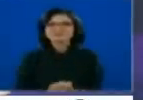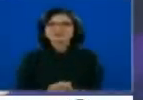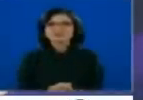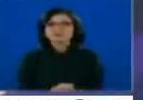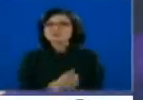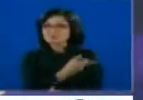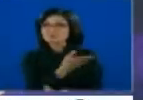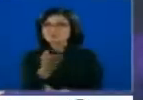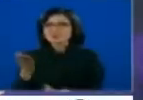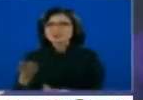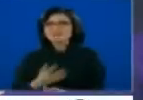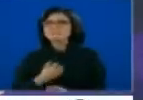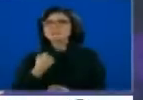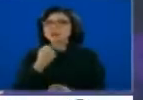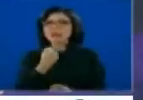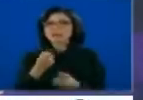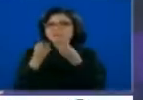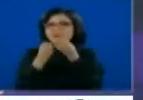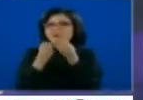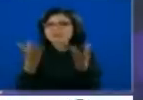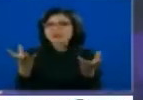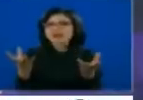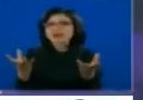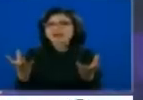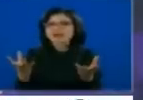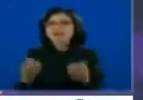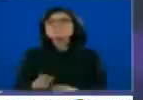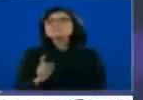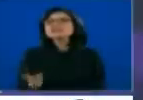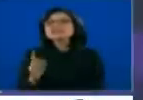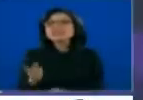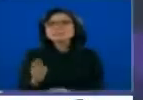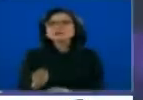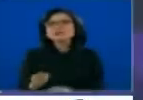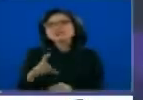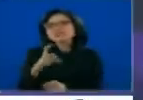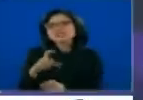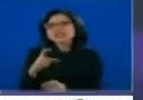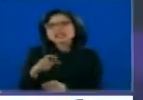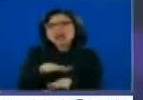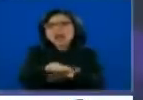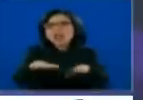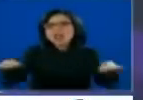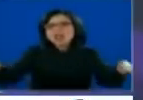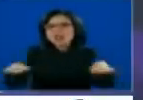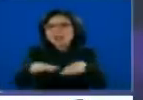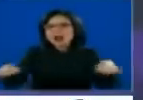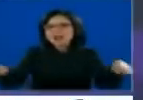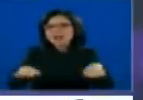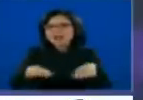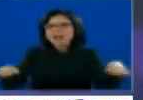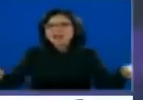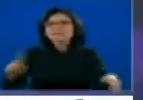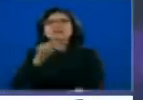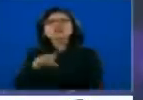mereka berani menyampaikan sesuatu meskipun secara lapangani di lapangan itu